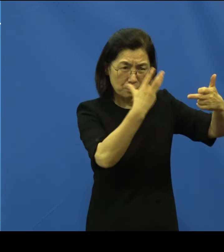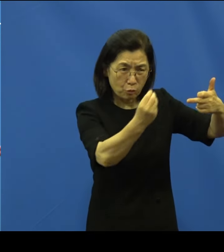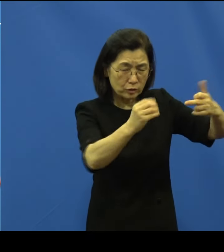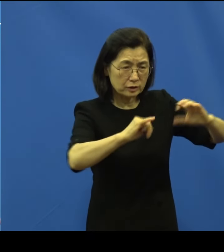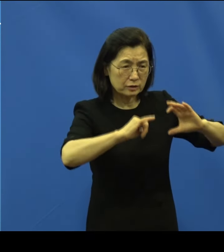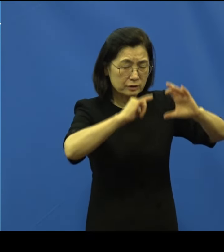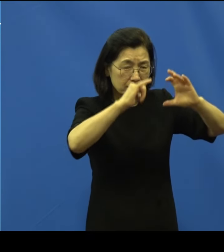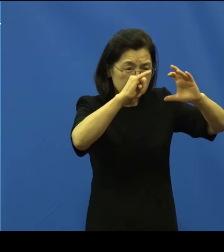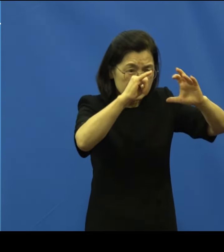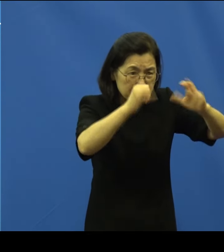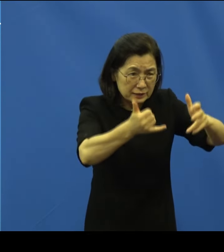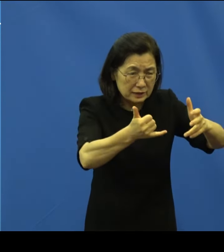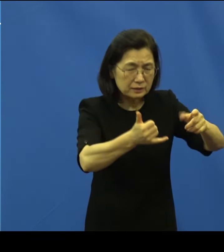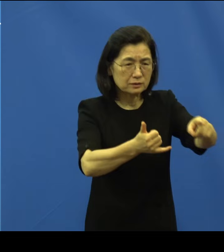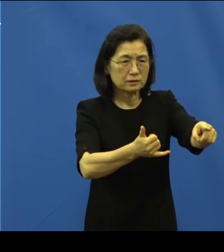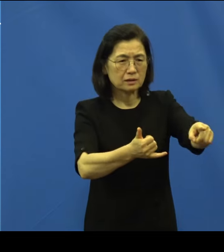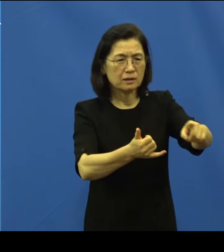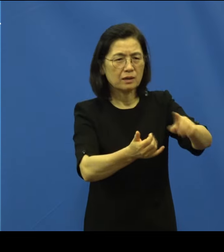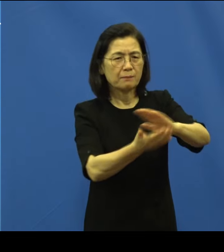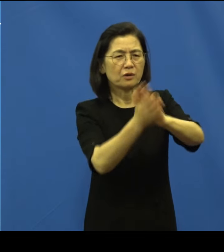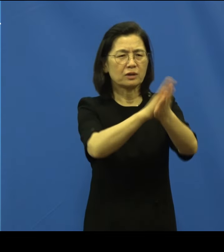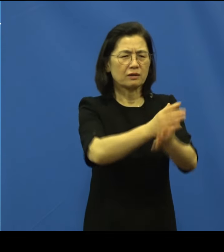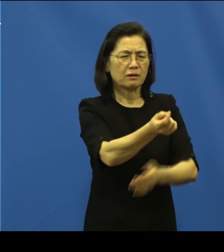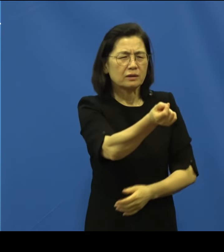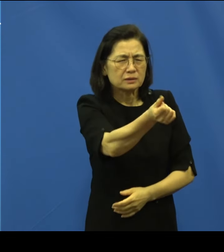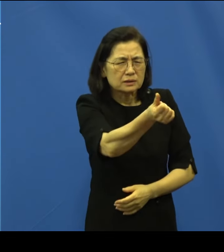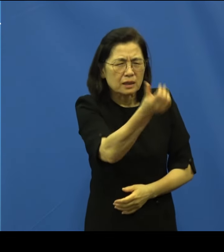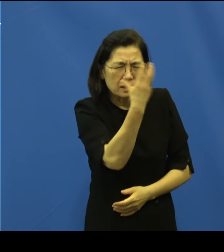보이던 것들이 하찮아 보여요.